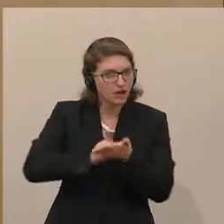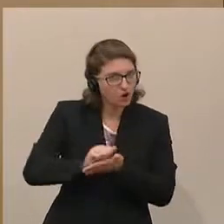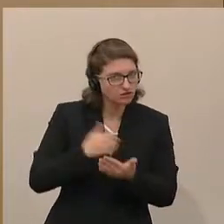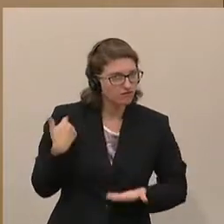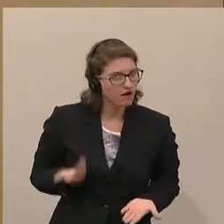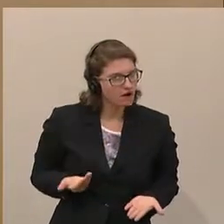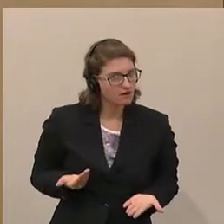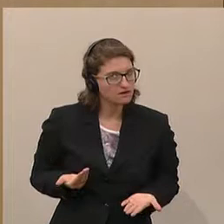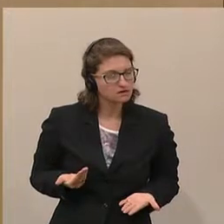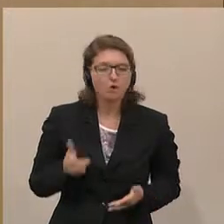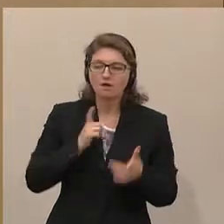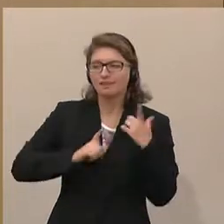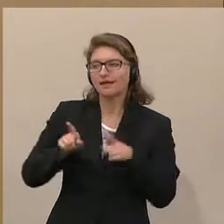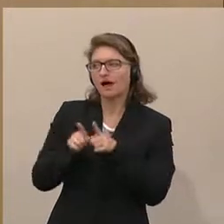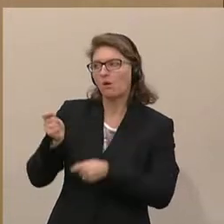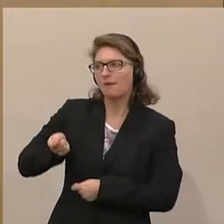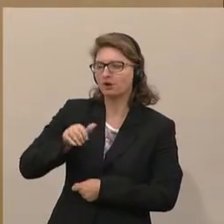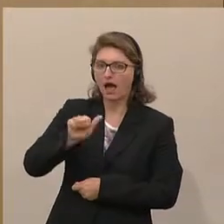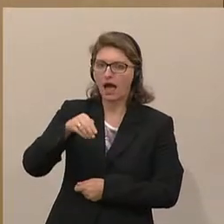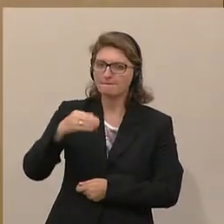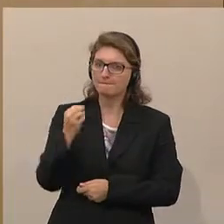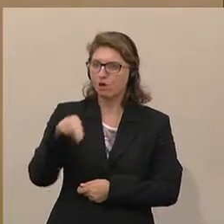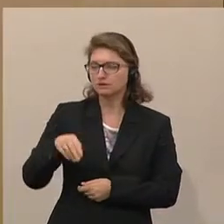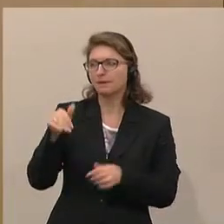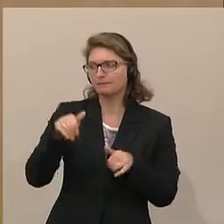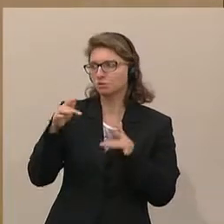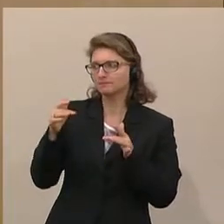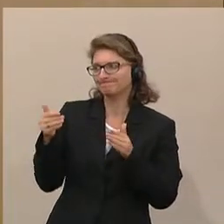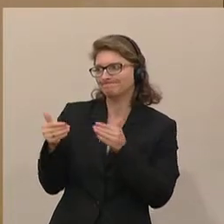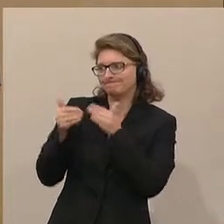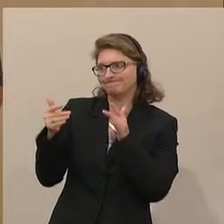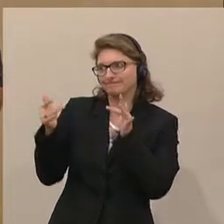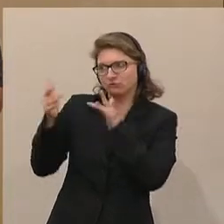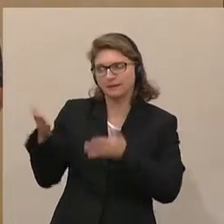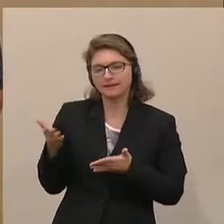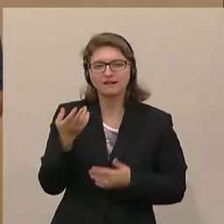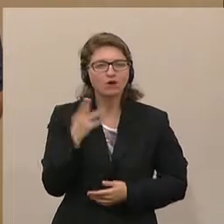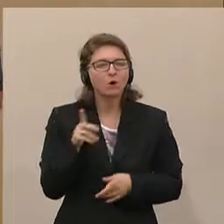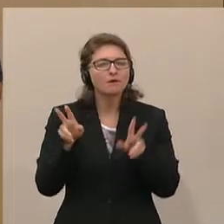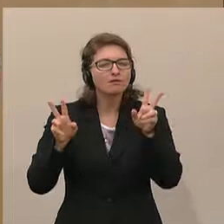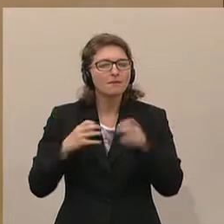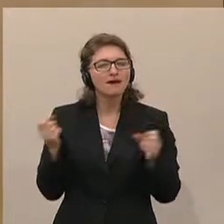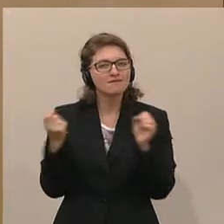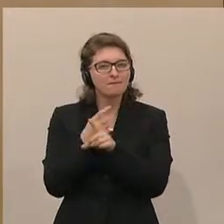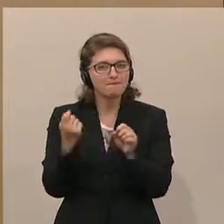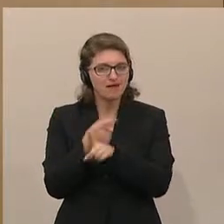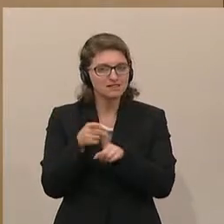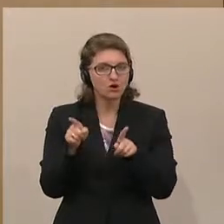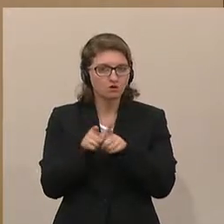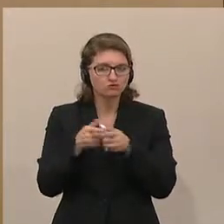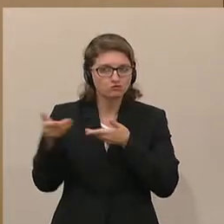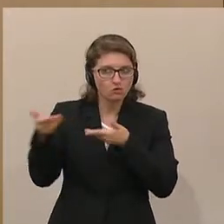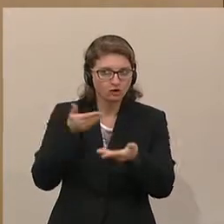leider auch dem Herrn Abgeordneten Amon widersprechen, und zwar wegen der E-Mails und der Korrespondenz, die jetzt an